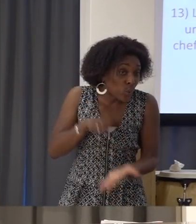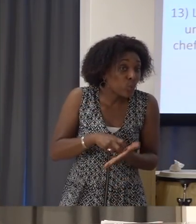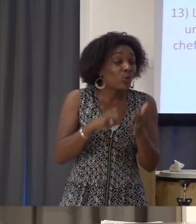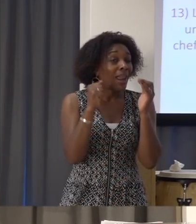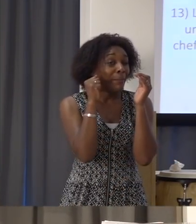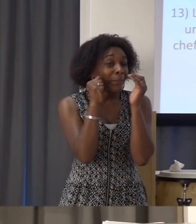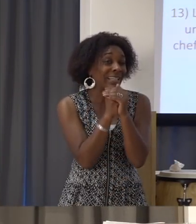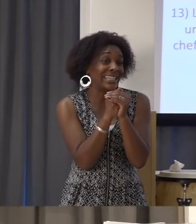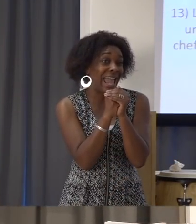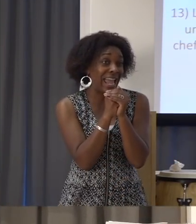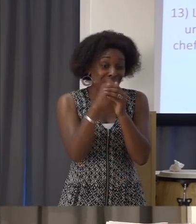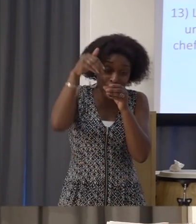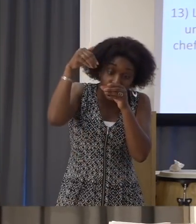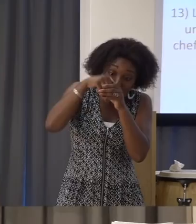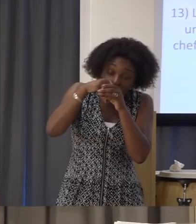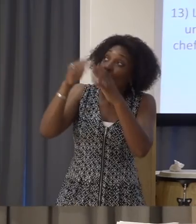auprès de Dieu.